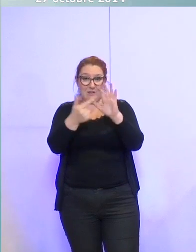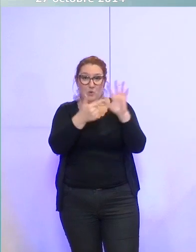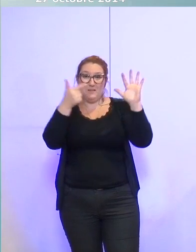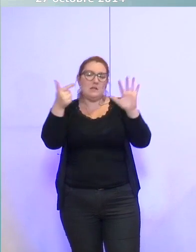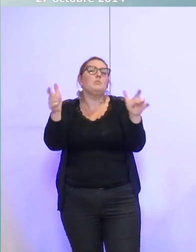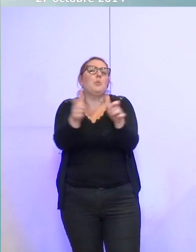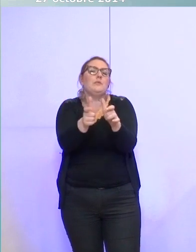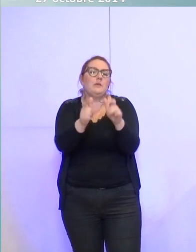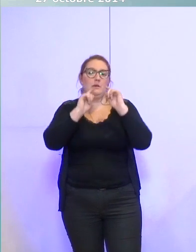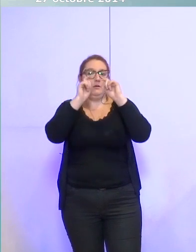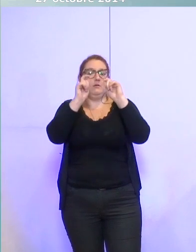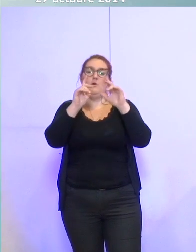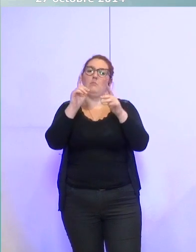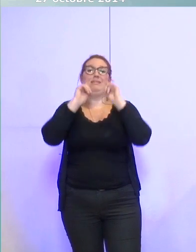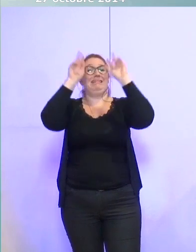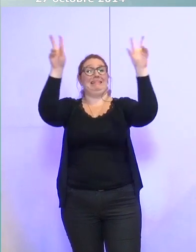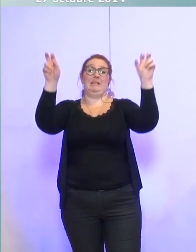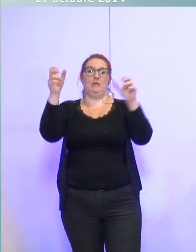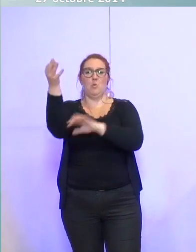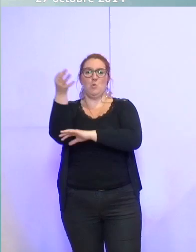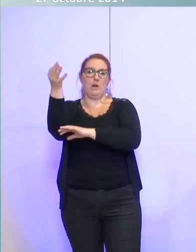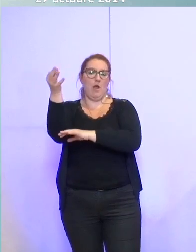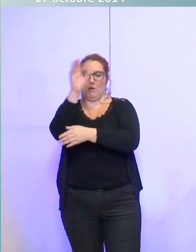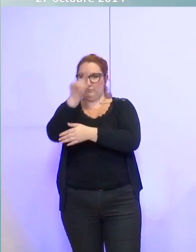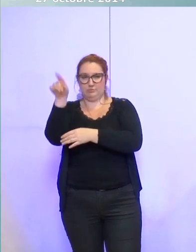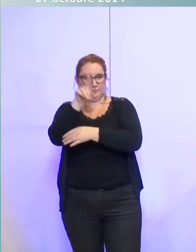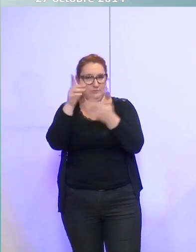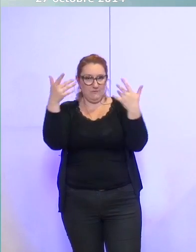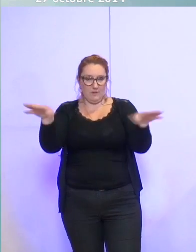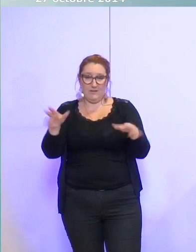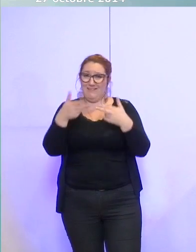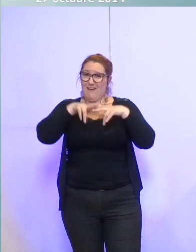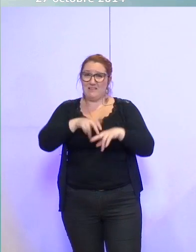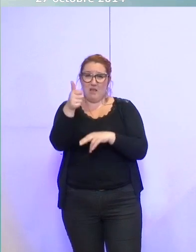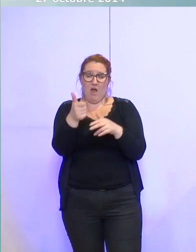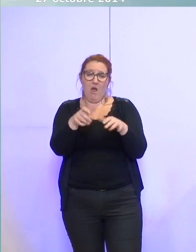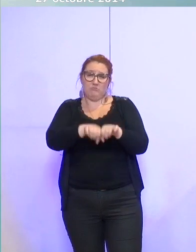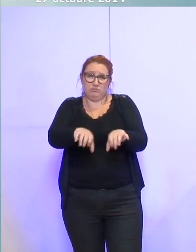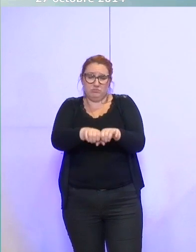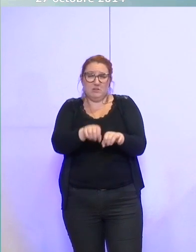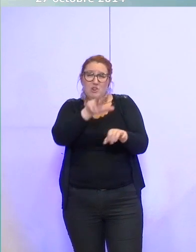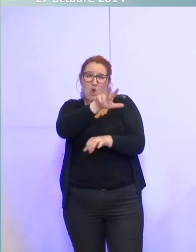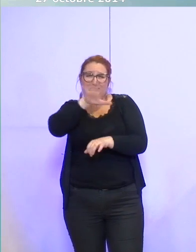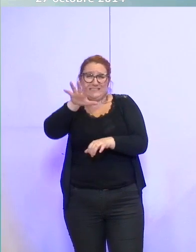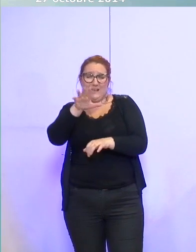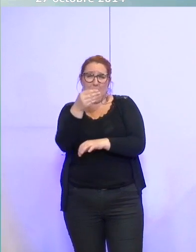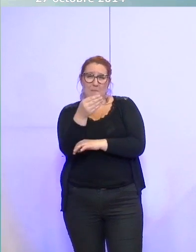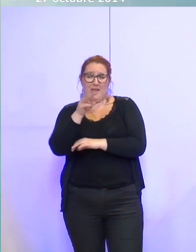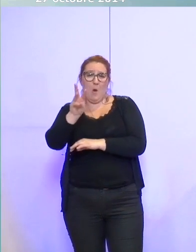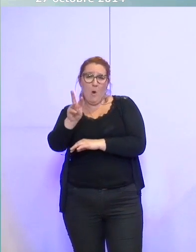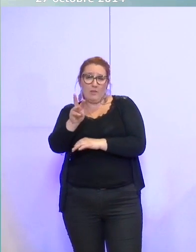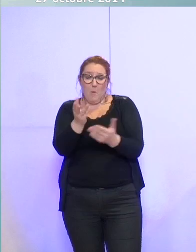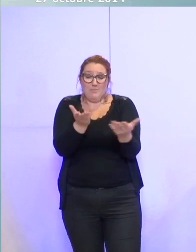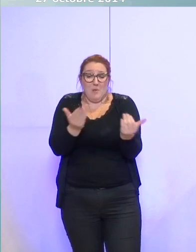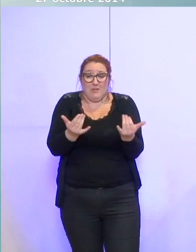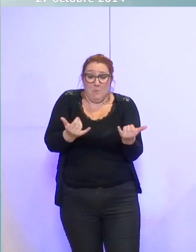réacteur Siloé, dont nous parlons aujourd'hui, 35 MW, en fin de démantèlement, qui attend son déclassement,